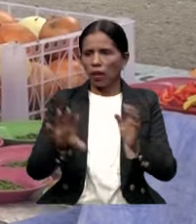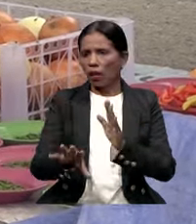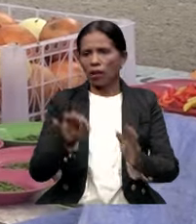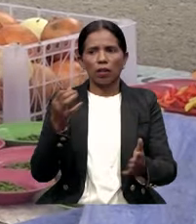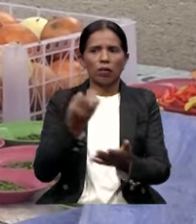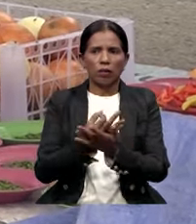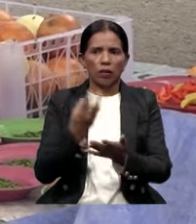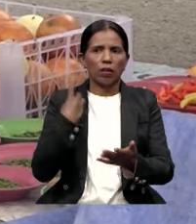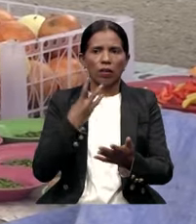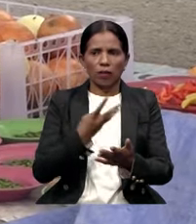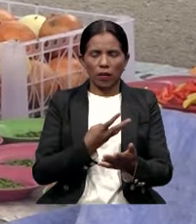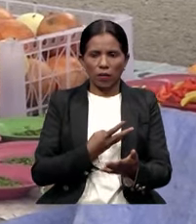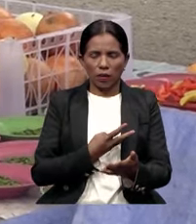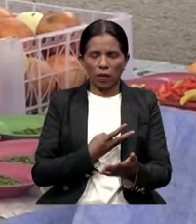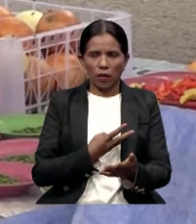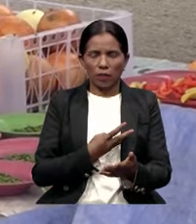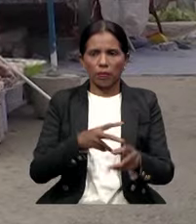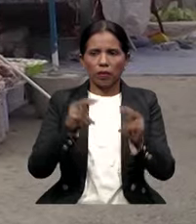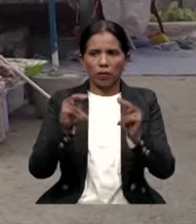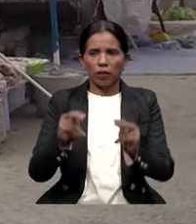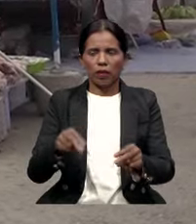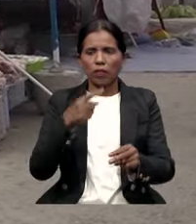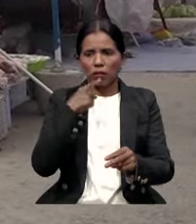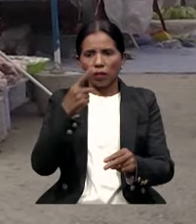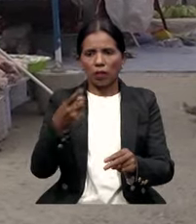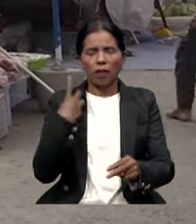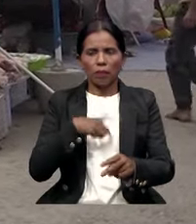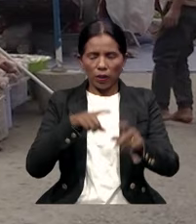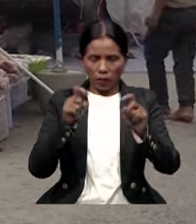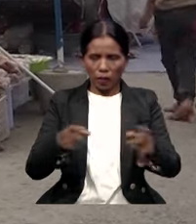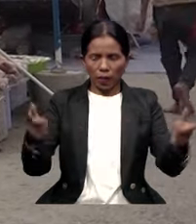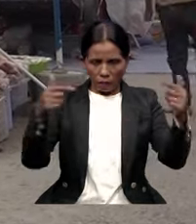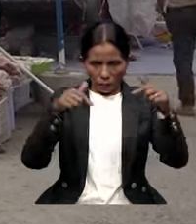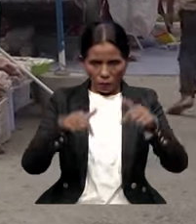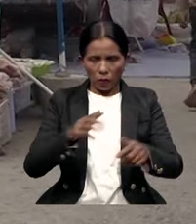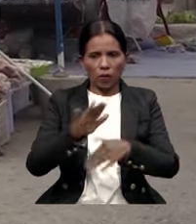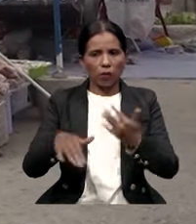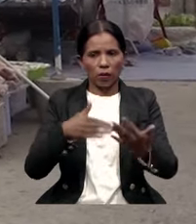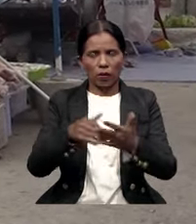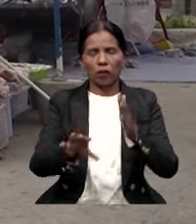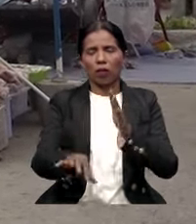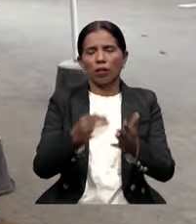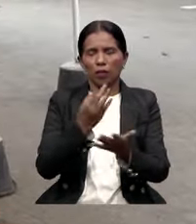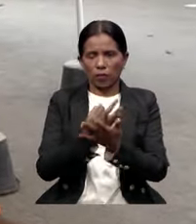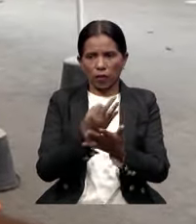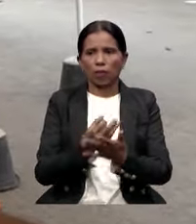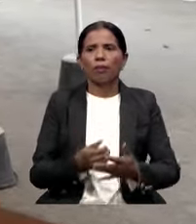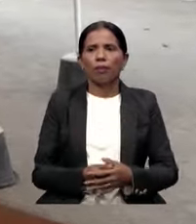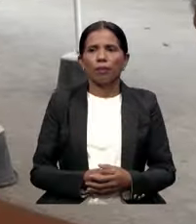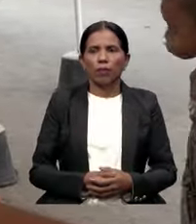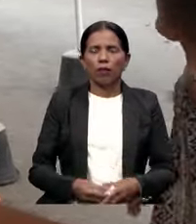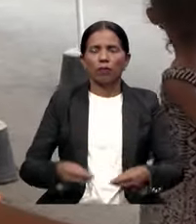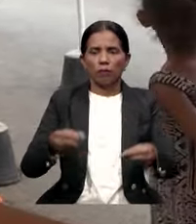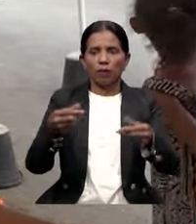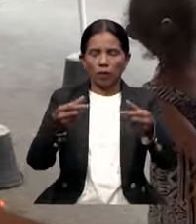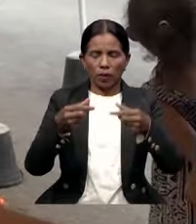ne ma kami mus ami nia necesidad di obriga ami tenki sai mai ia liur par hot hotu hetan lima sen se pulse han sa fo tempo ami